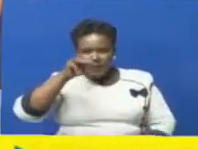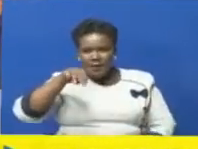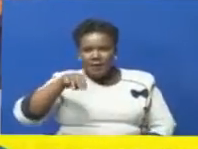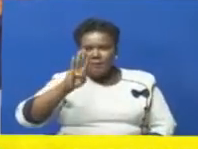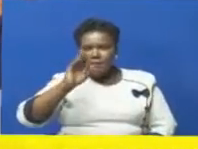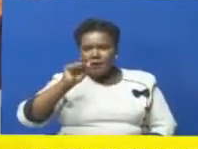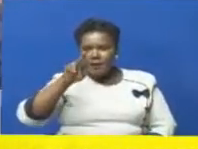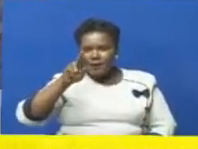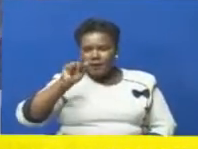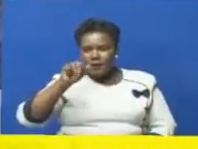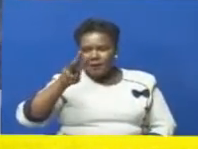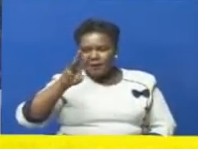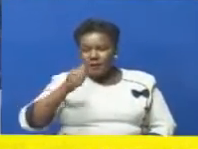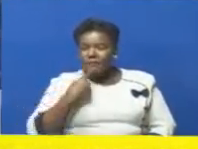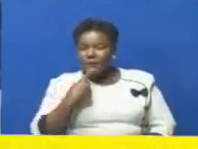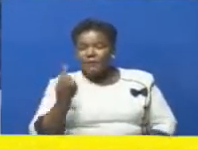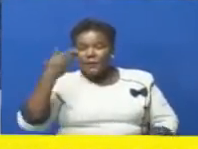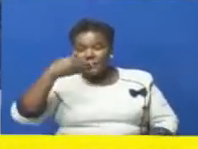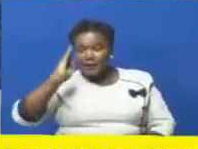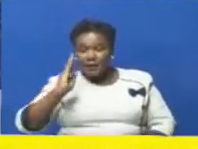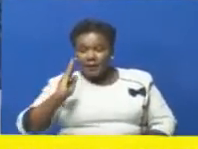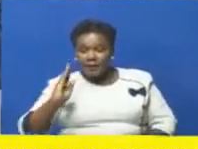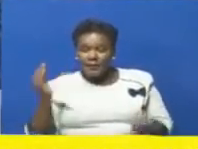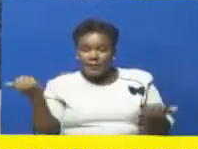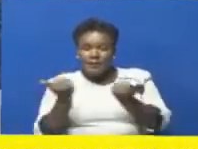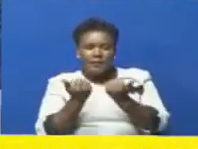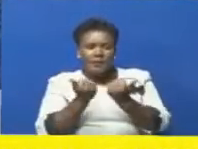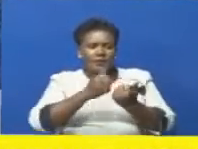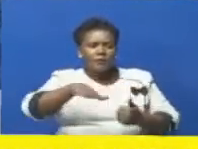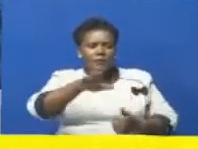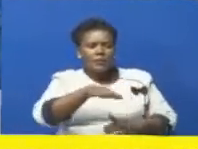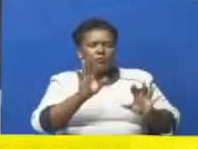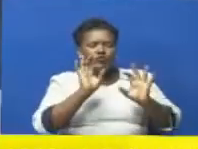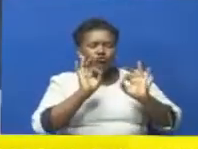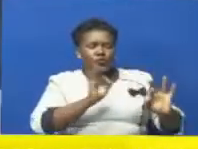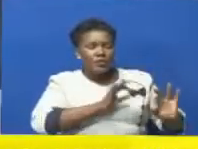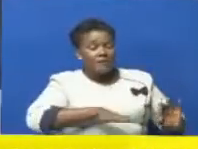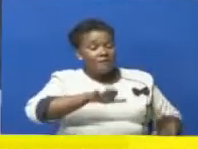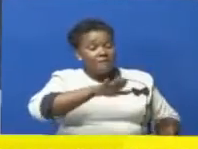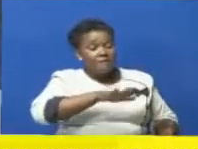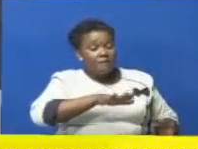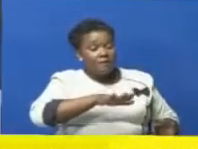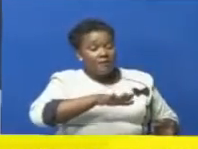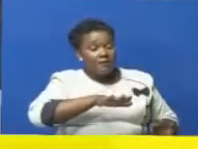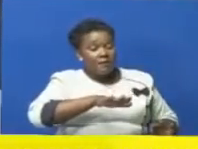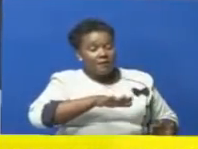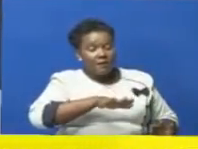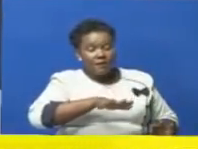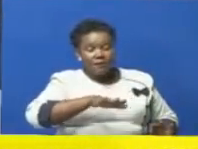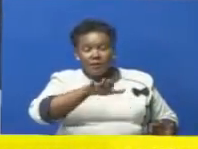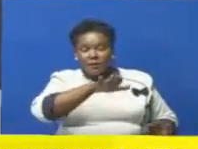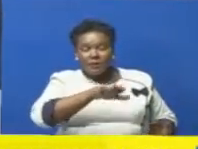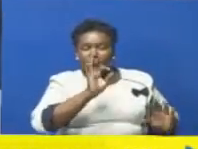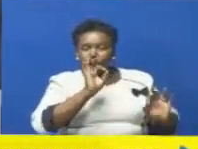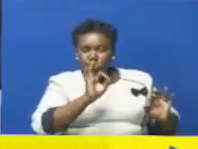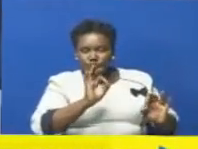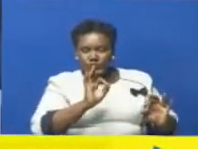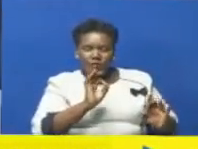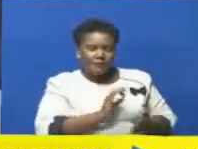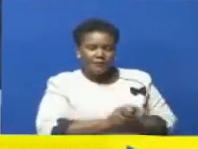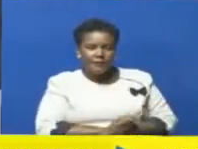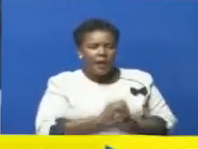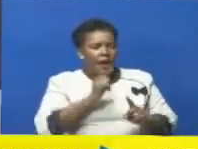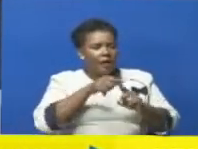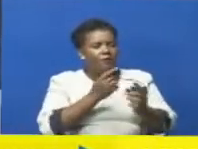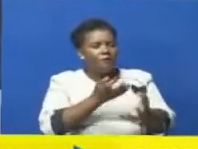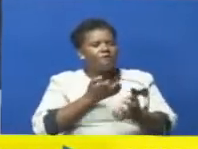itaendelea kuweka mazingira mazuri katika viwanja vya ndege ili kuvutia wawekezaji. Tunawekeza miundombinu mizuri na kisasa